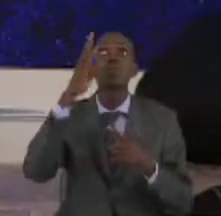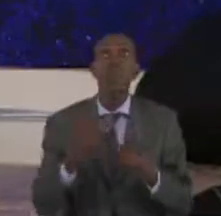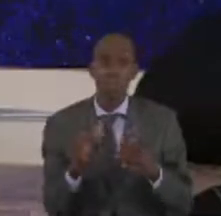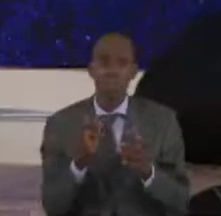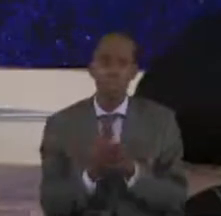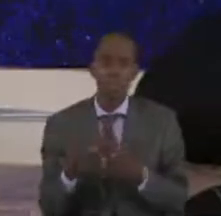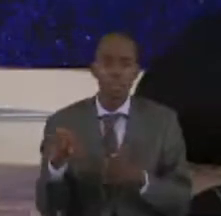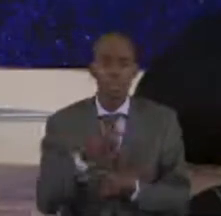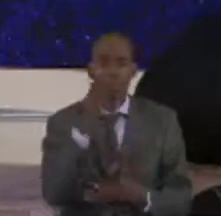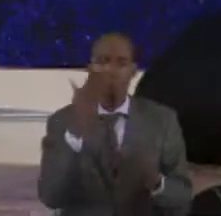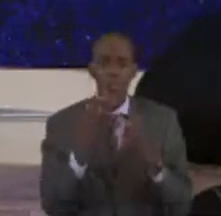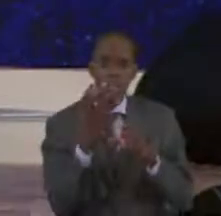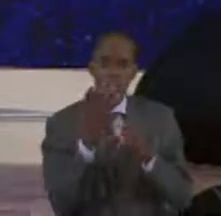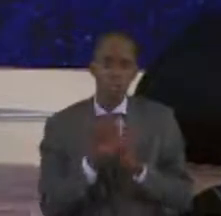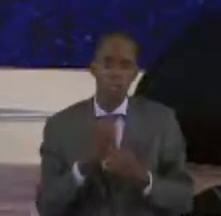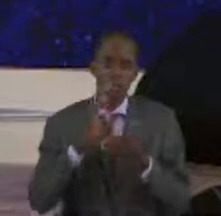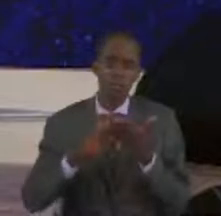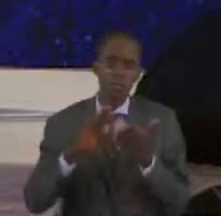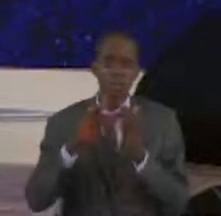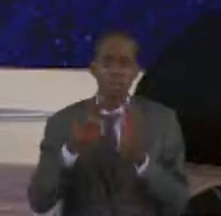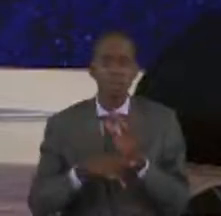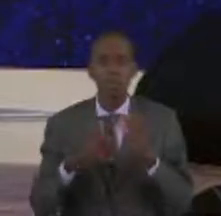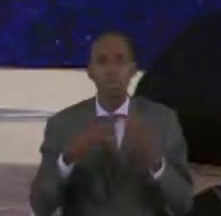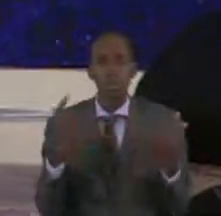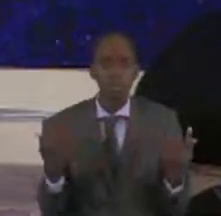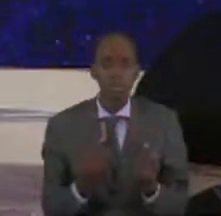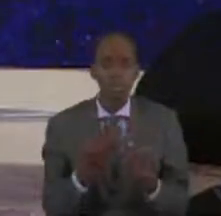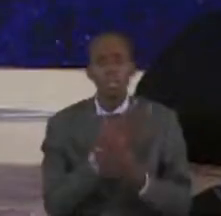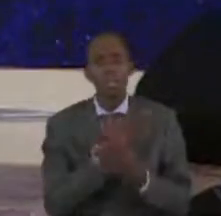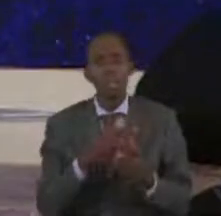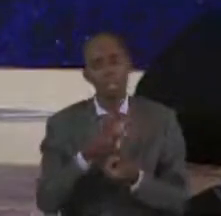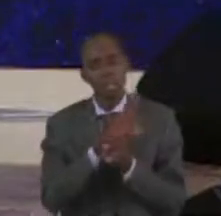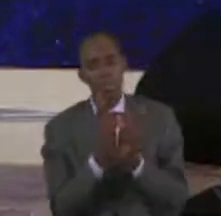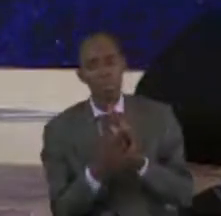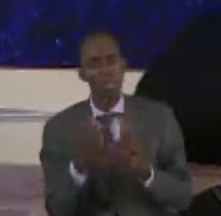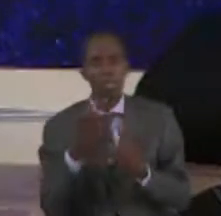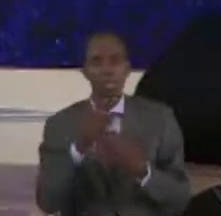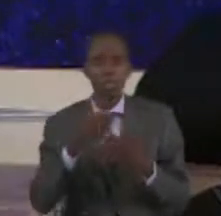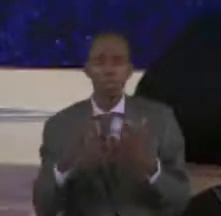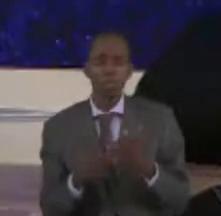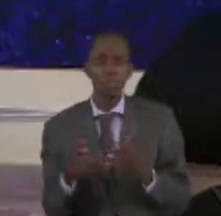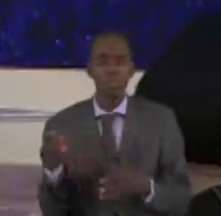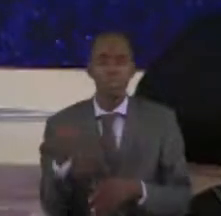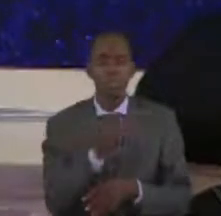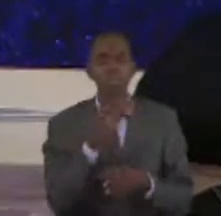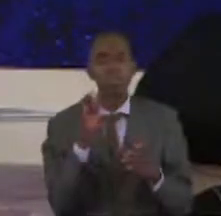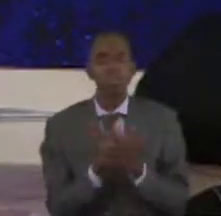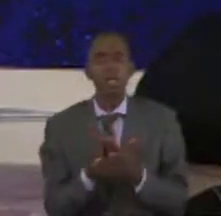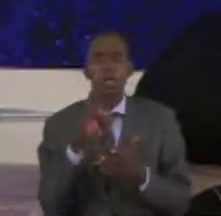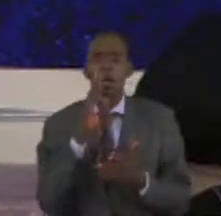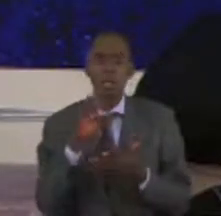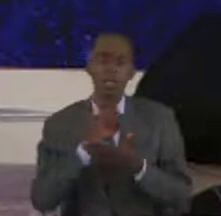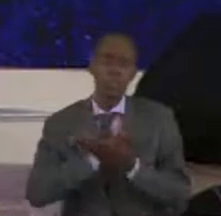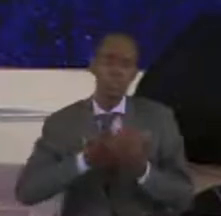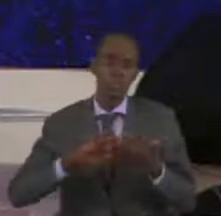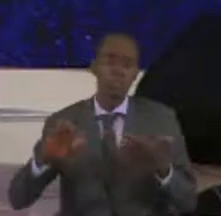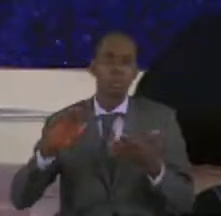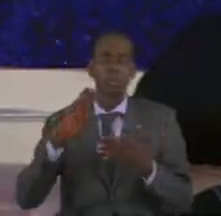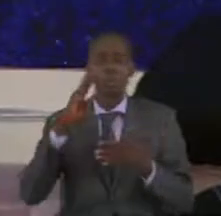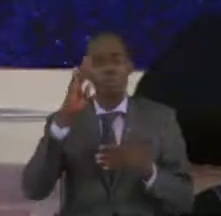Dieu pour qu'ils reçoivent par la foi en moi le pardon des péchés et l'héritage